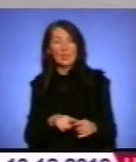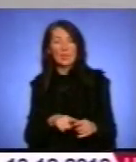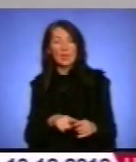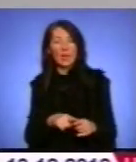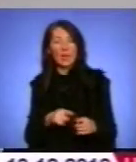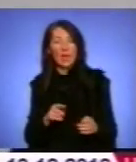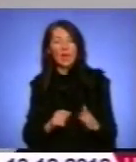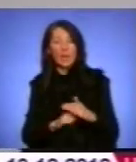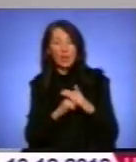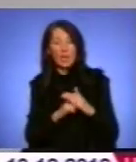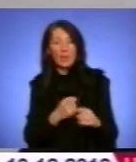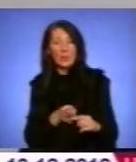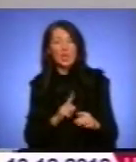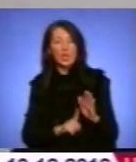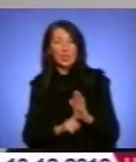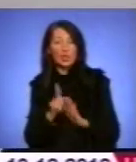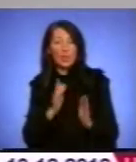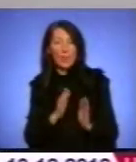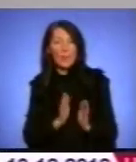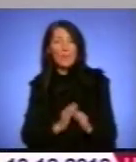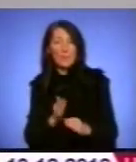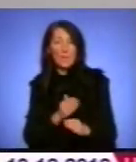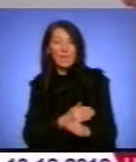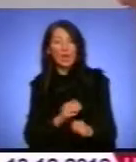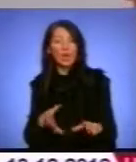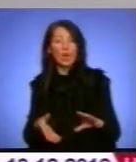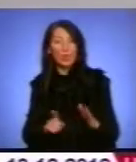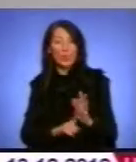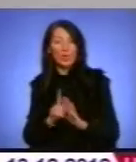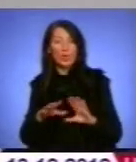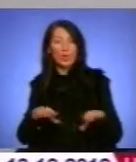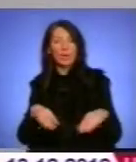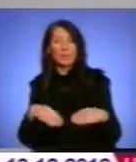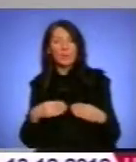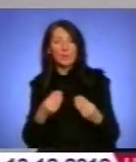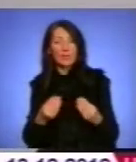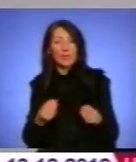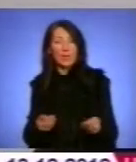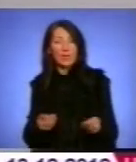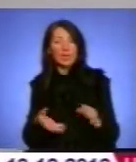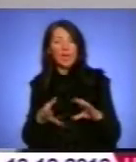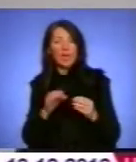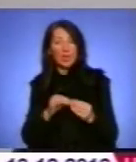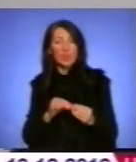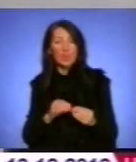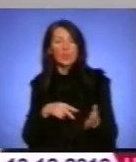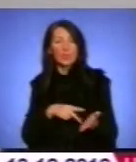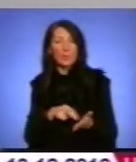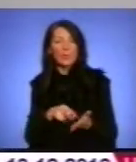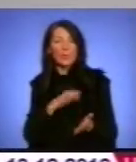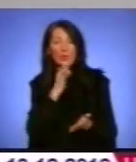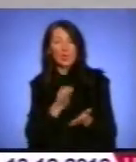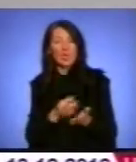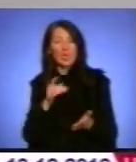заложили, цей фундамент, він потихеньку починає давати плоди. І, звичайно, з приходом досвідчених футболістів і Кабанова, і